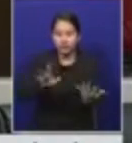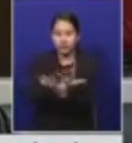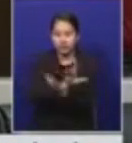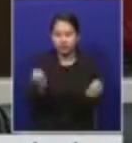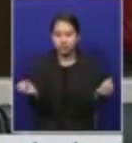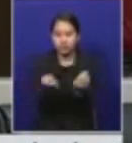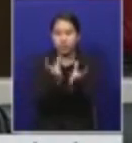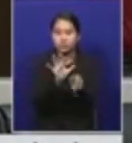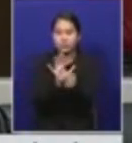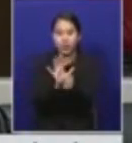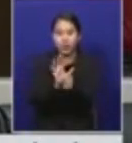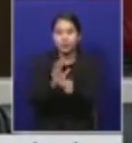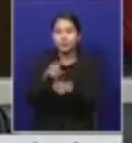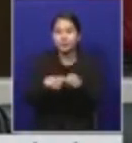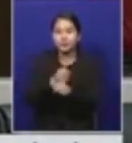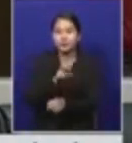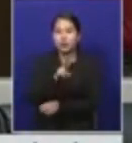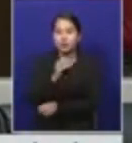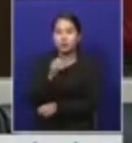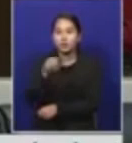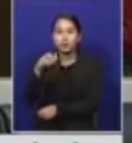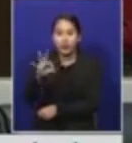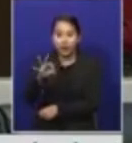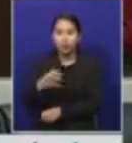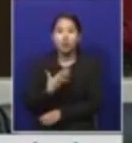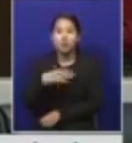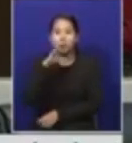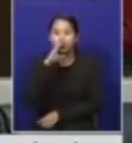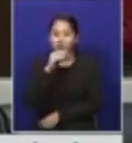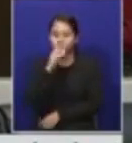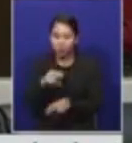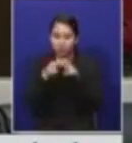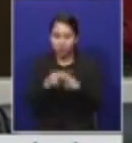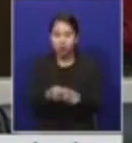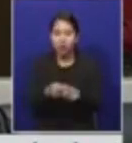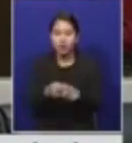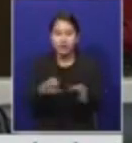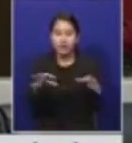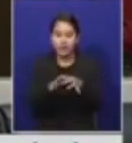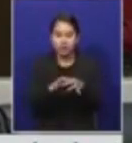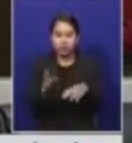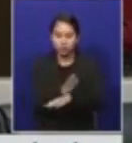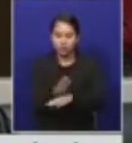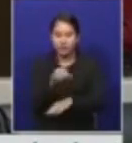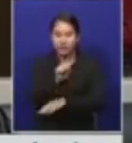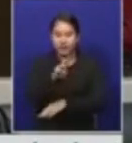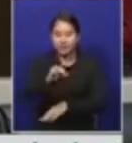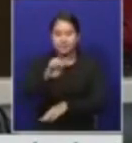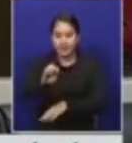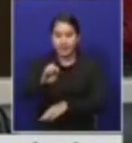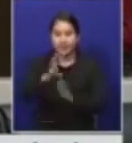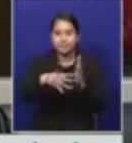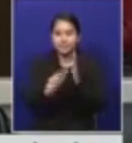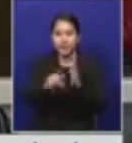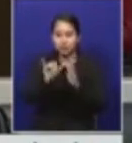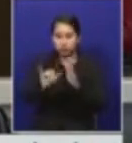บของโควิด2019นะครับโดยผมจะเน้นในส่วนที่เกี่ยวกับ SME ผ่านยุทธศาสตร์การ